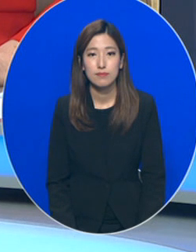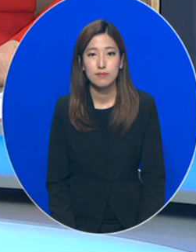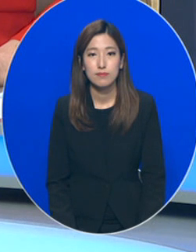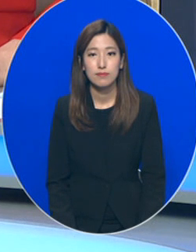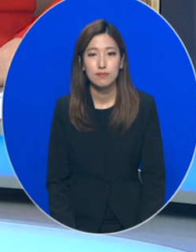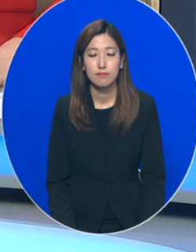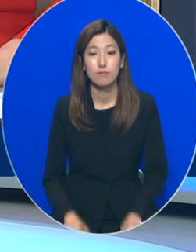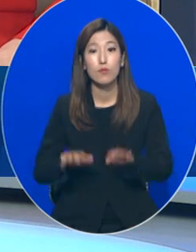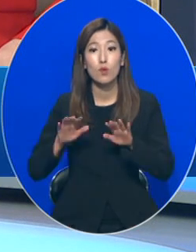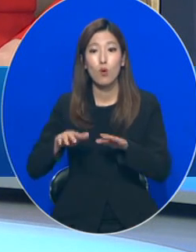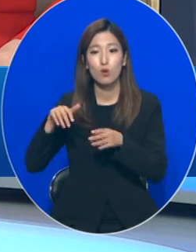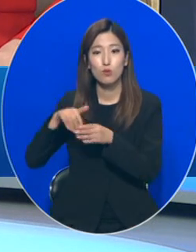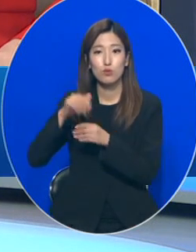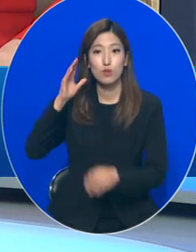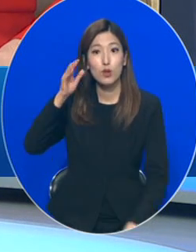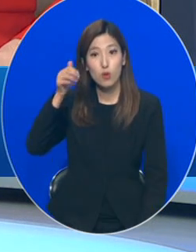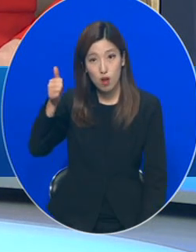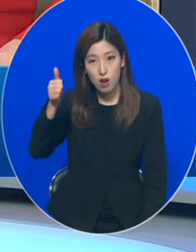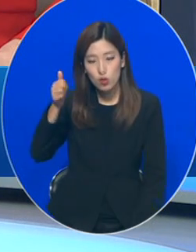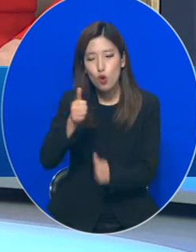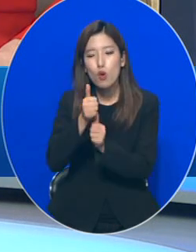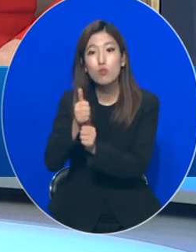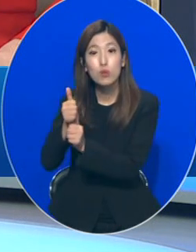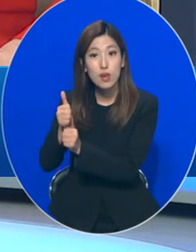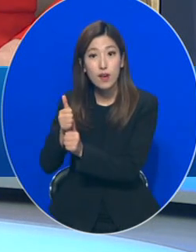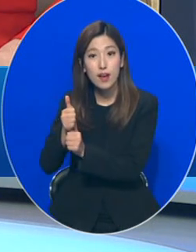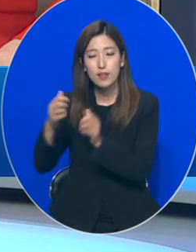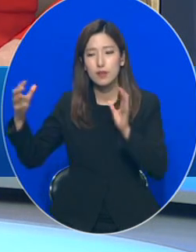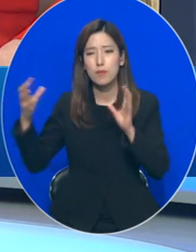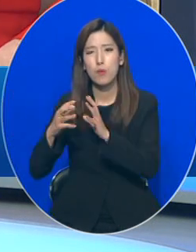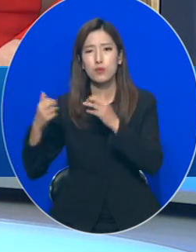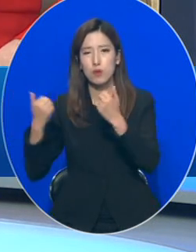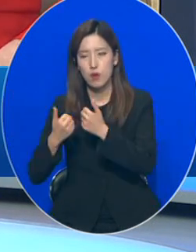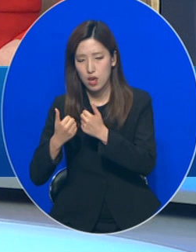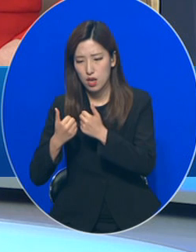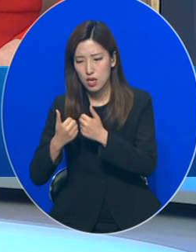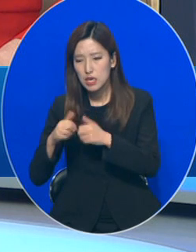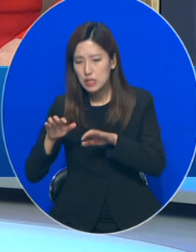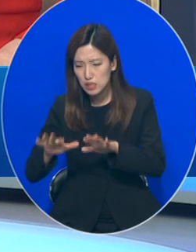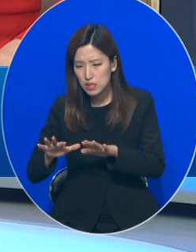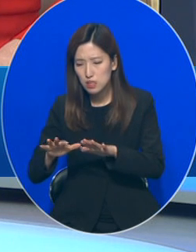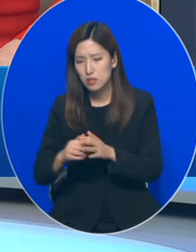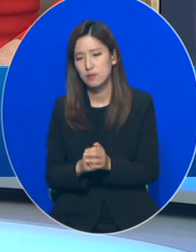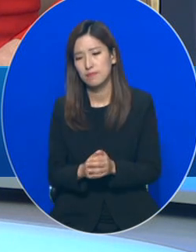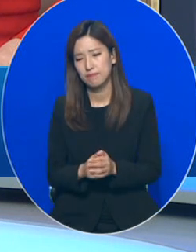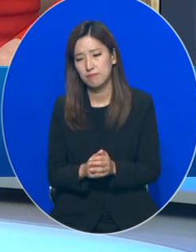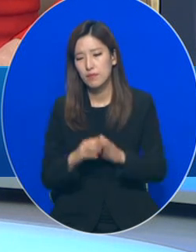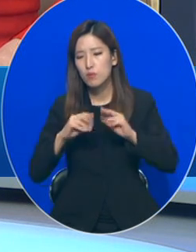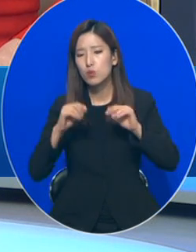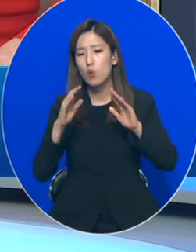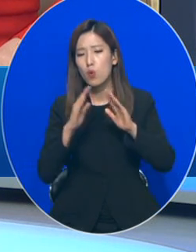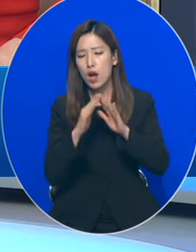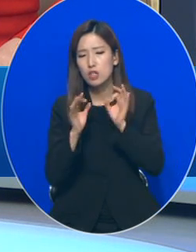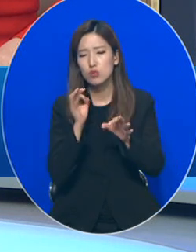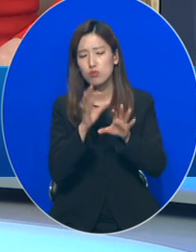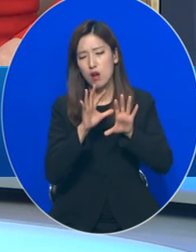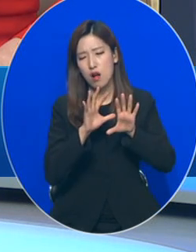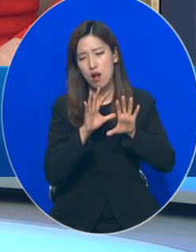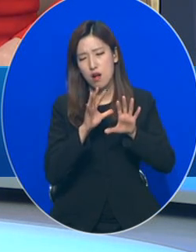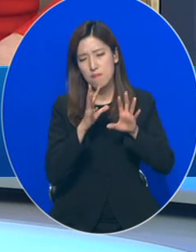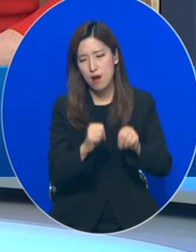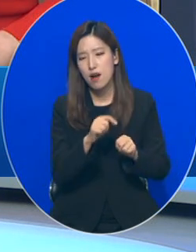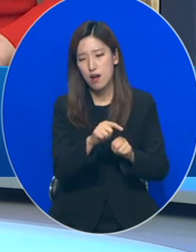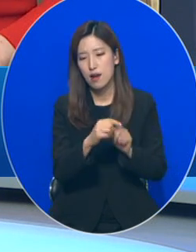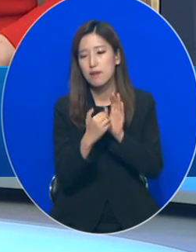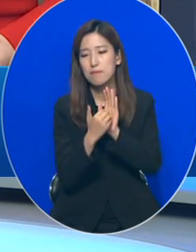문재인 대통령은 수석보좌관 회의에서 강력한 부동산 대책을 강조했습니다. 부동산 투기를 억제하고 서민과